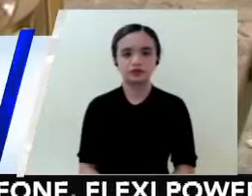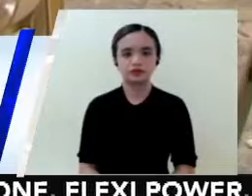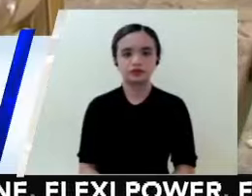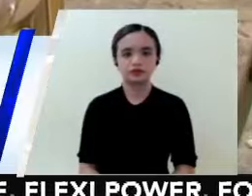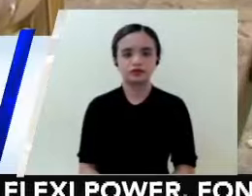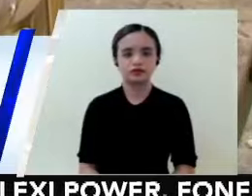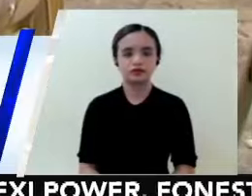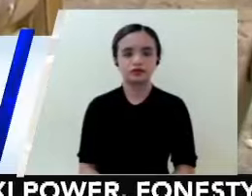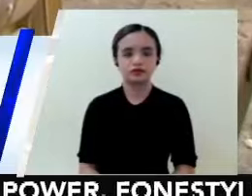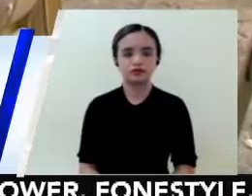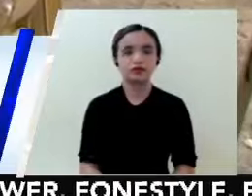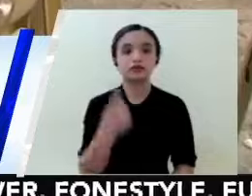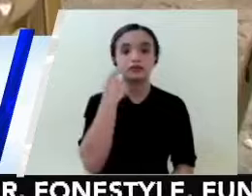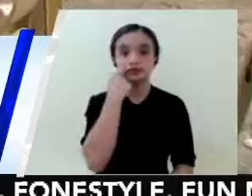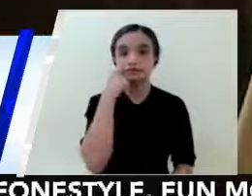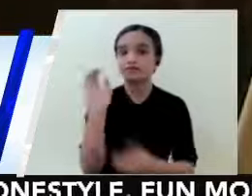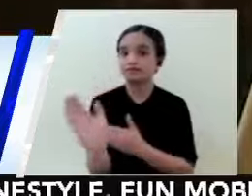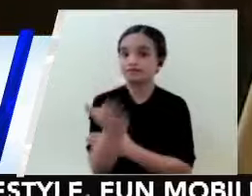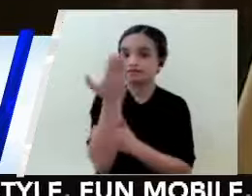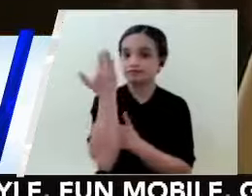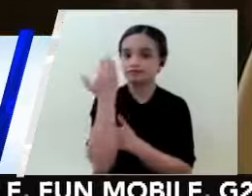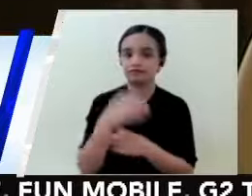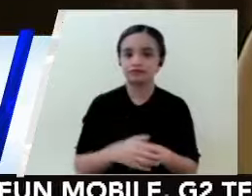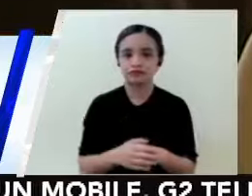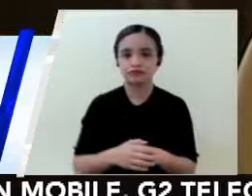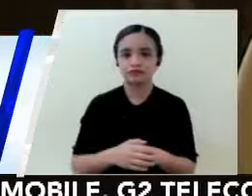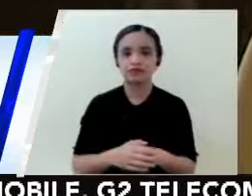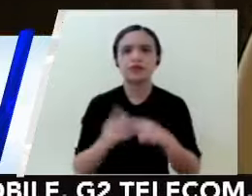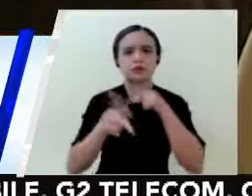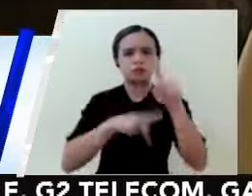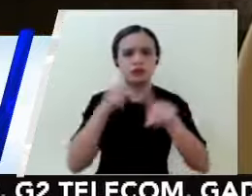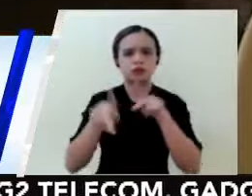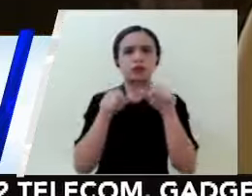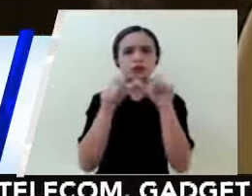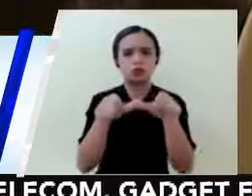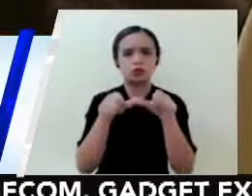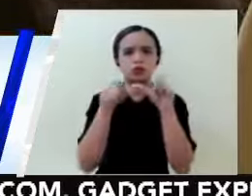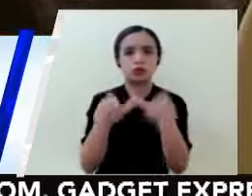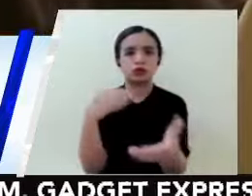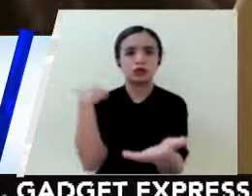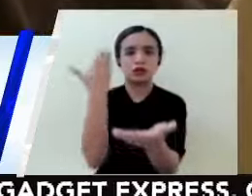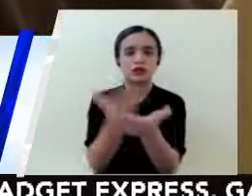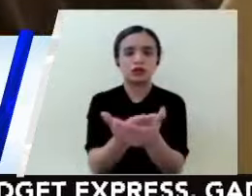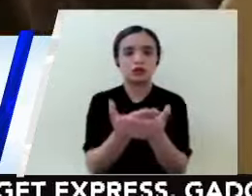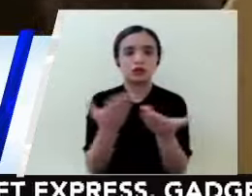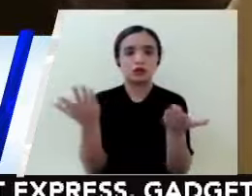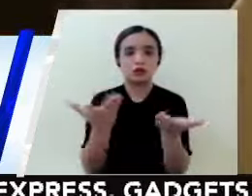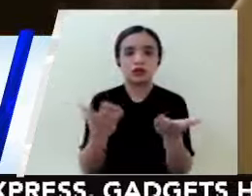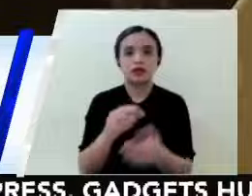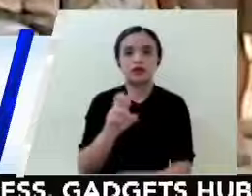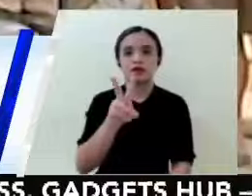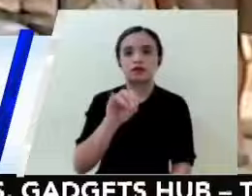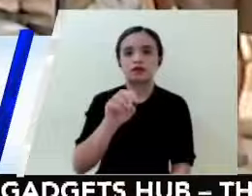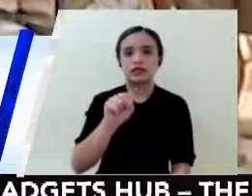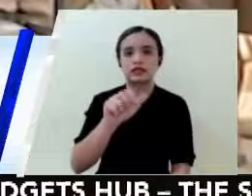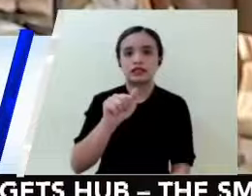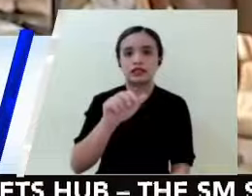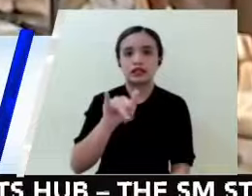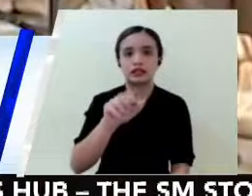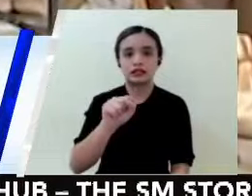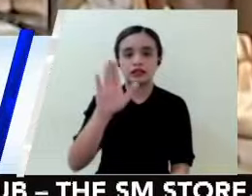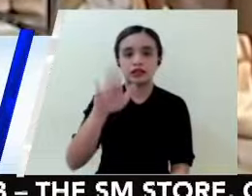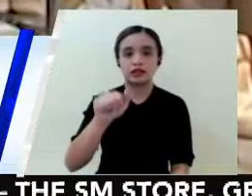Mula kaninang umaga, walang humpay ang dating ng mga tao sa Kadiwa store sa Bureau of Animal Industry sa Visayas Avenue, Quezon City para bumili